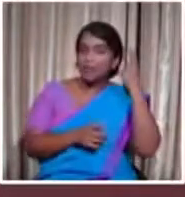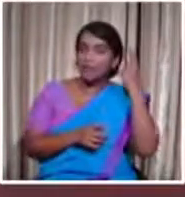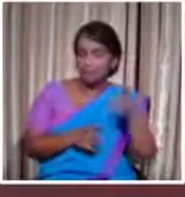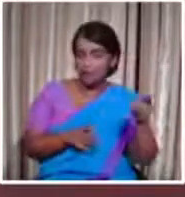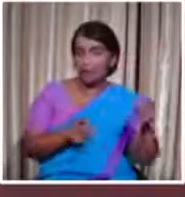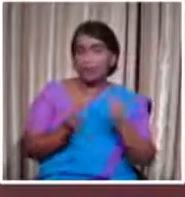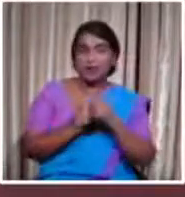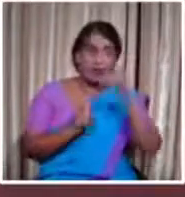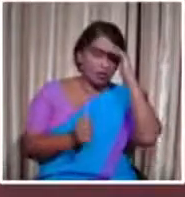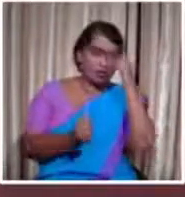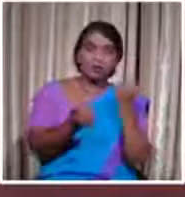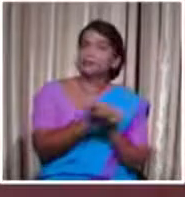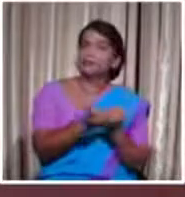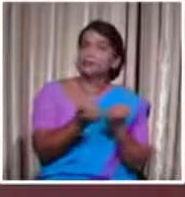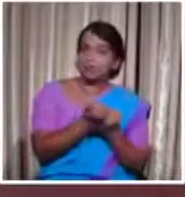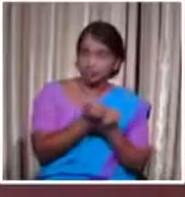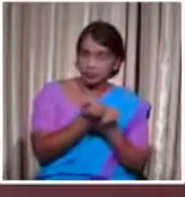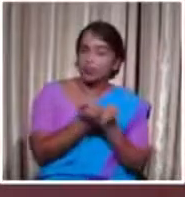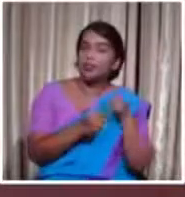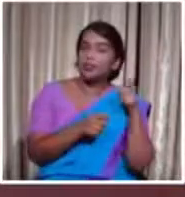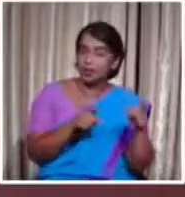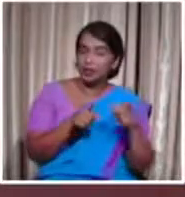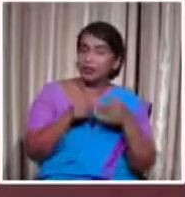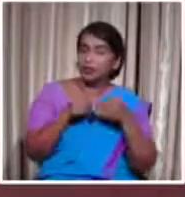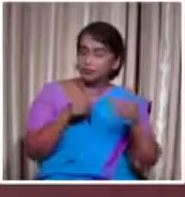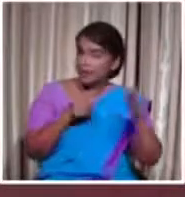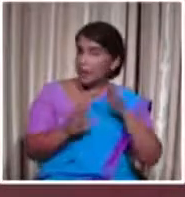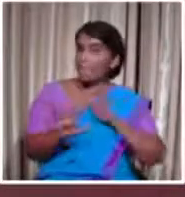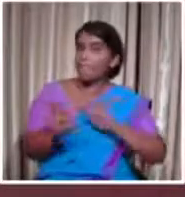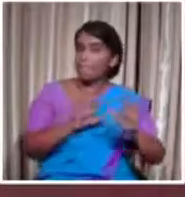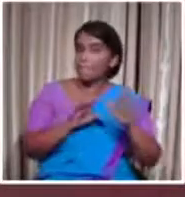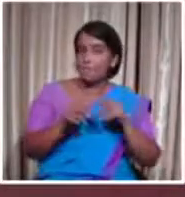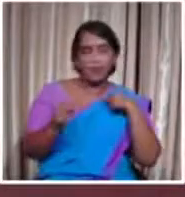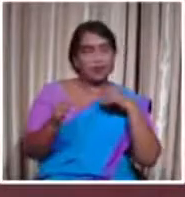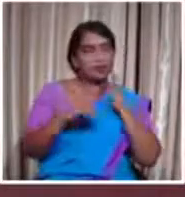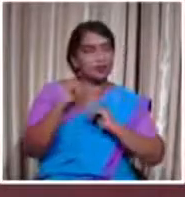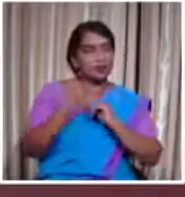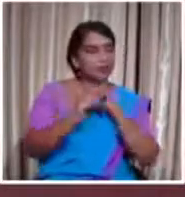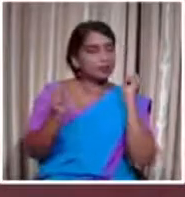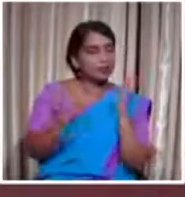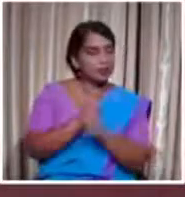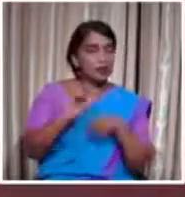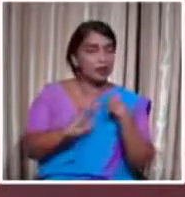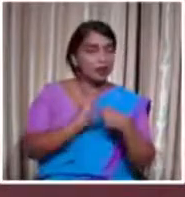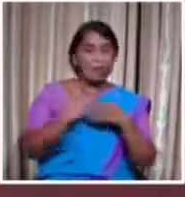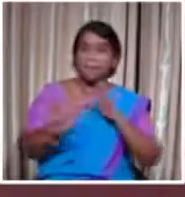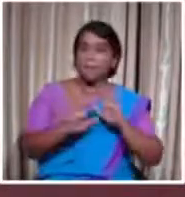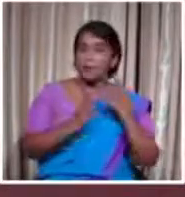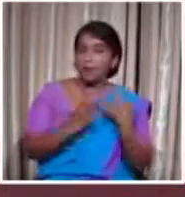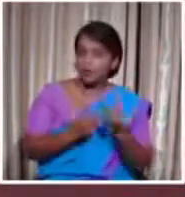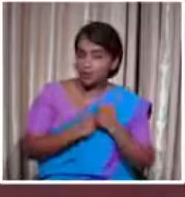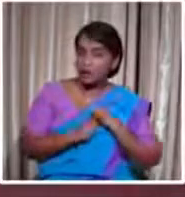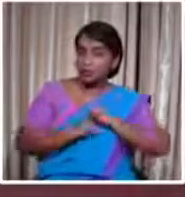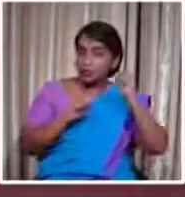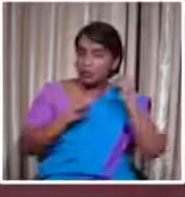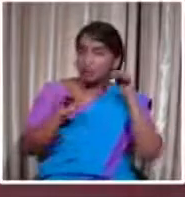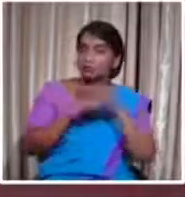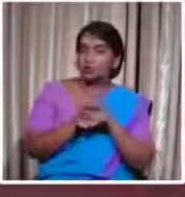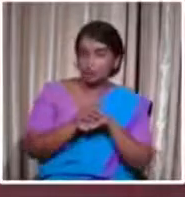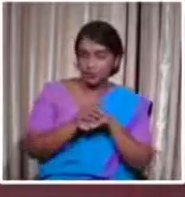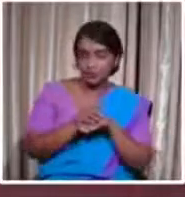මේකට නායකත්වය දෙනවා ඒ පවතින පාලන ක්‍රම වෙනස් කරලා රටේ පාලනය බාර ගන්න අරගල කරන